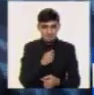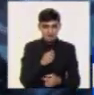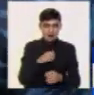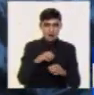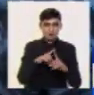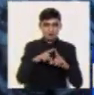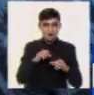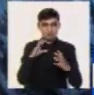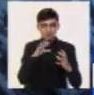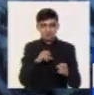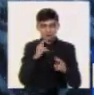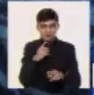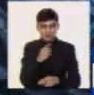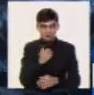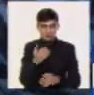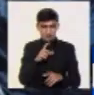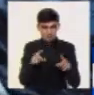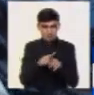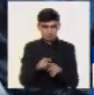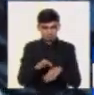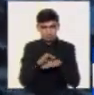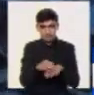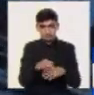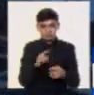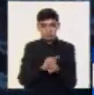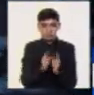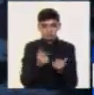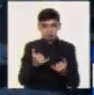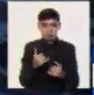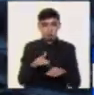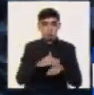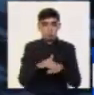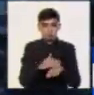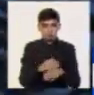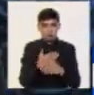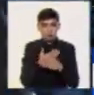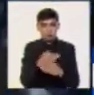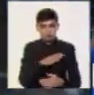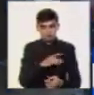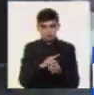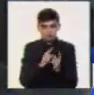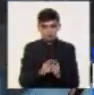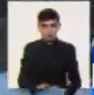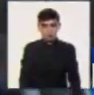автобусқа салып алып кететін арнайы жасақ сарбаздары бүгін ерекше мейірімді екен.